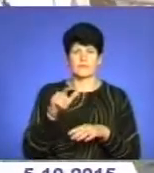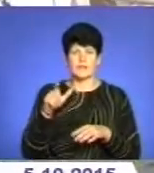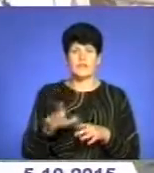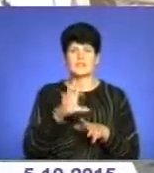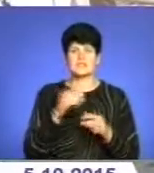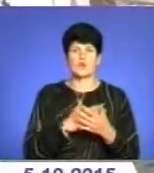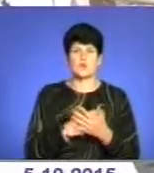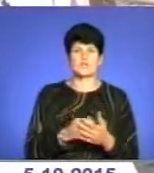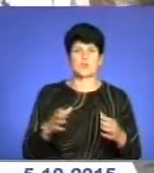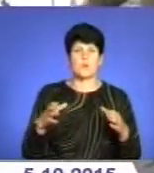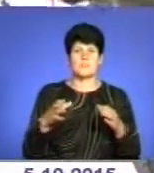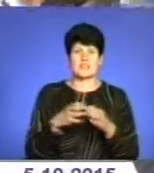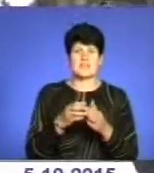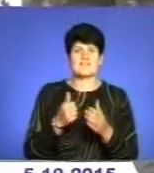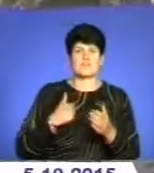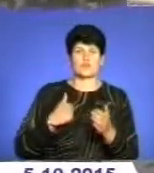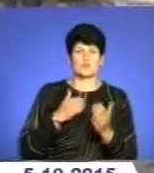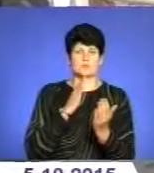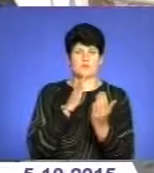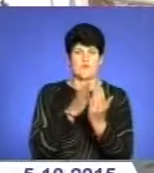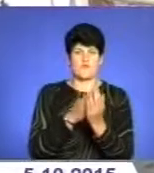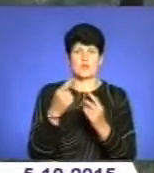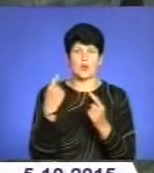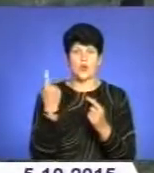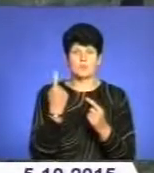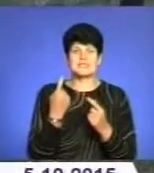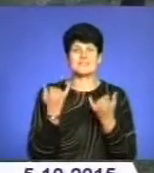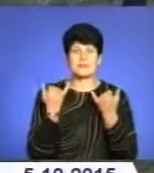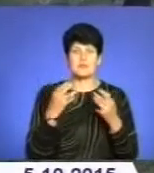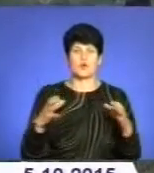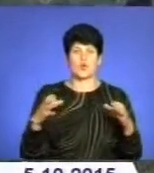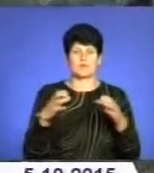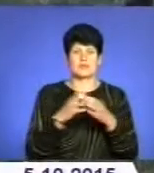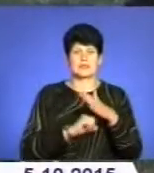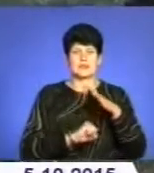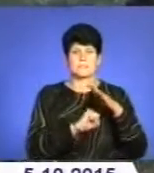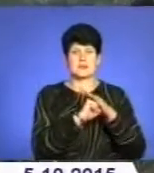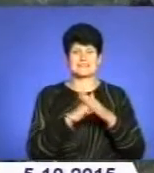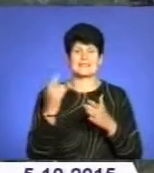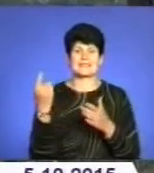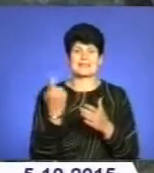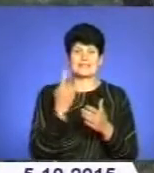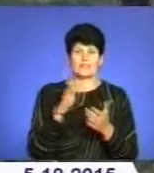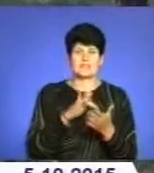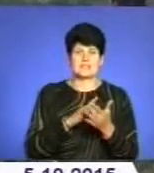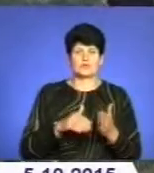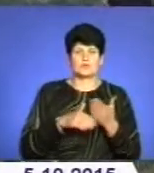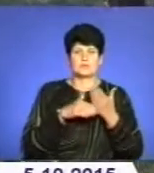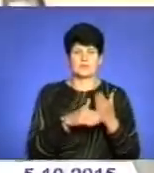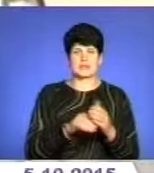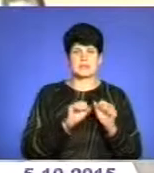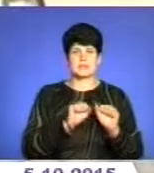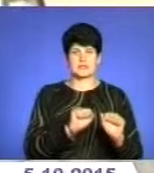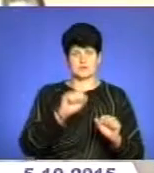громадські об'єднання військового спрямування області відтепер об'єднають на базі єдиного центру сприяння захисту вітчизни.